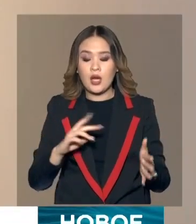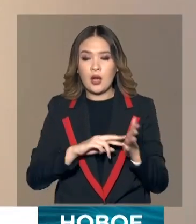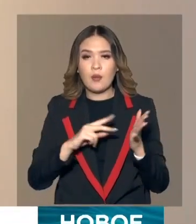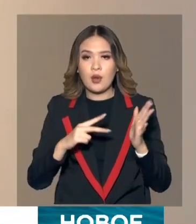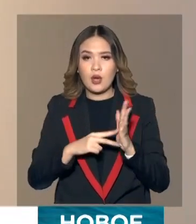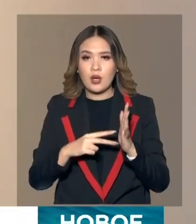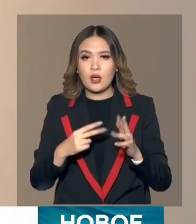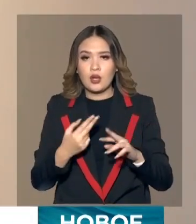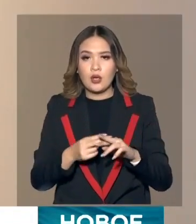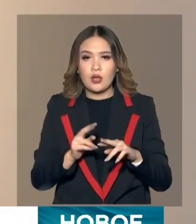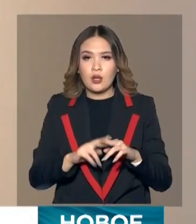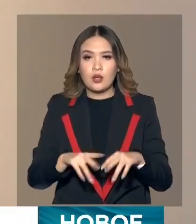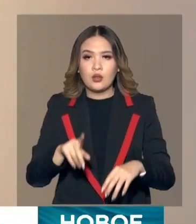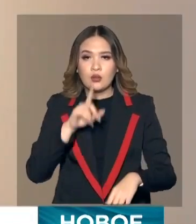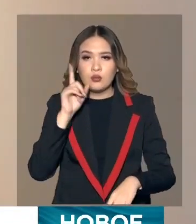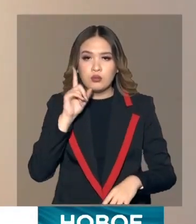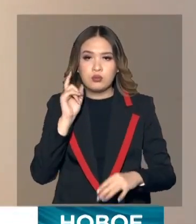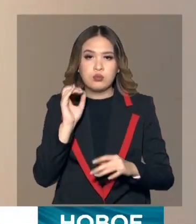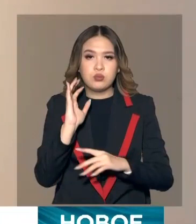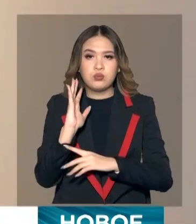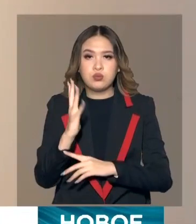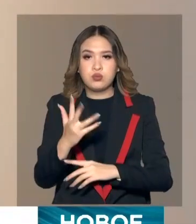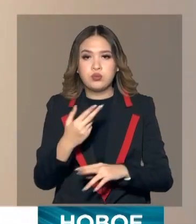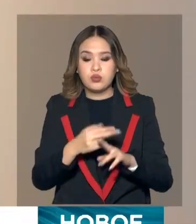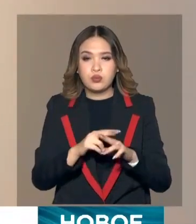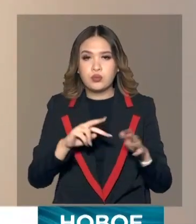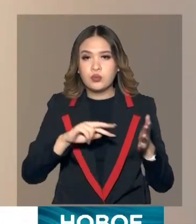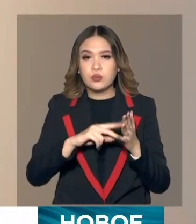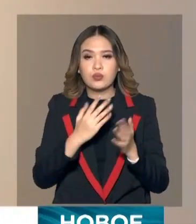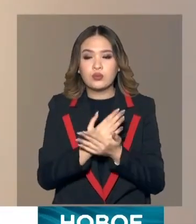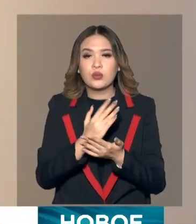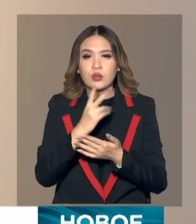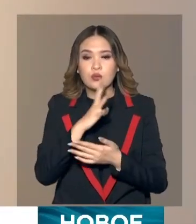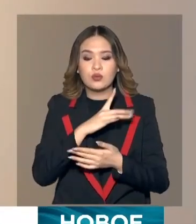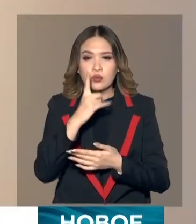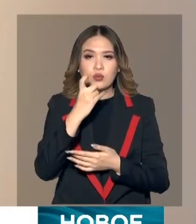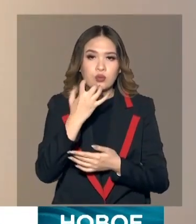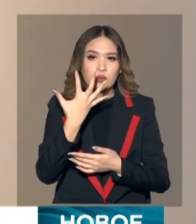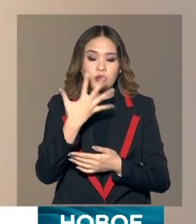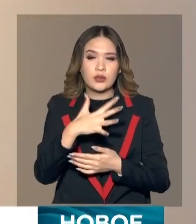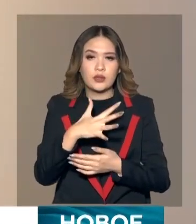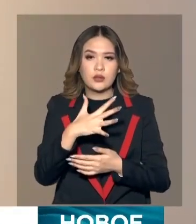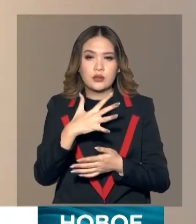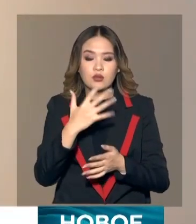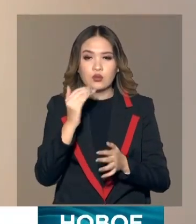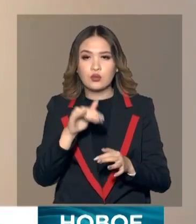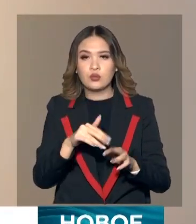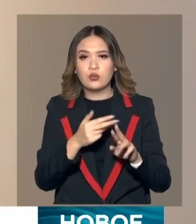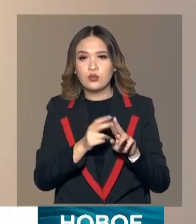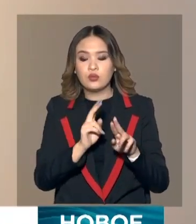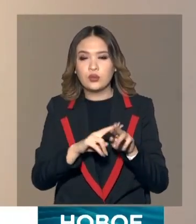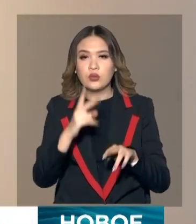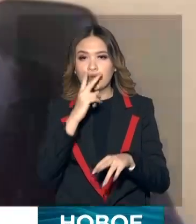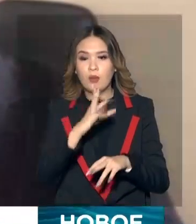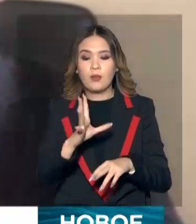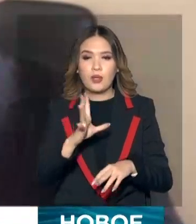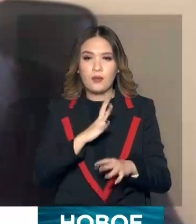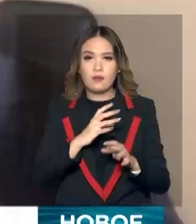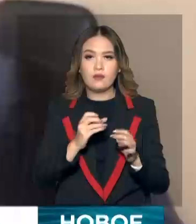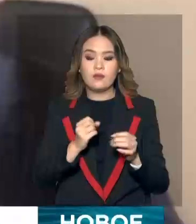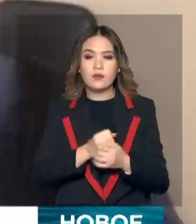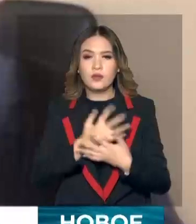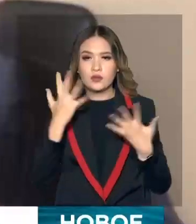комплексного плана по озеленению. Всего планируется порядка 150 тысяч саженцев высадить.